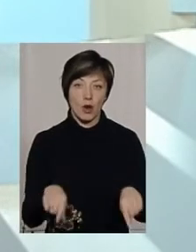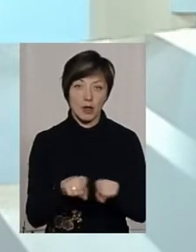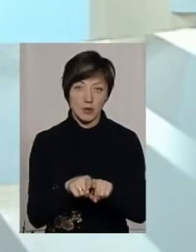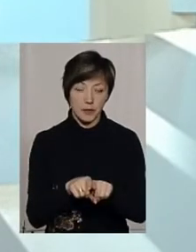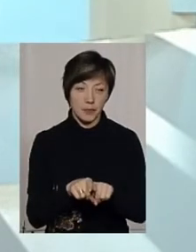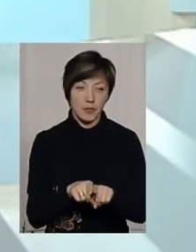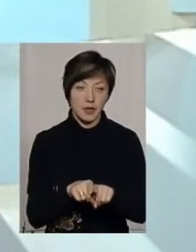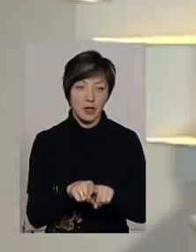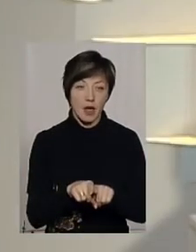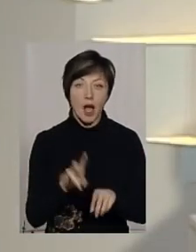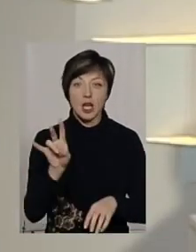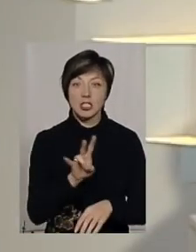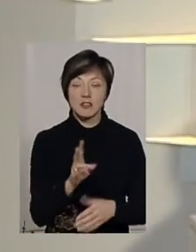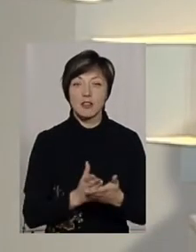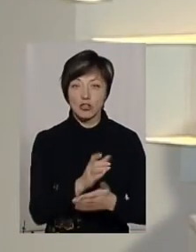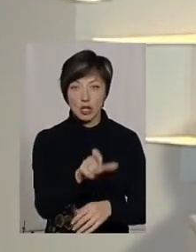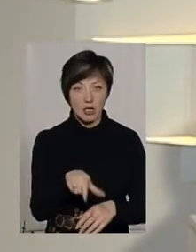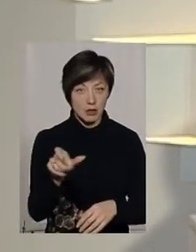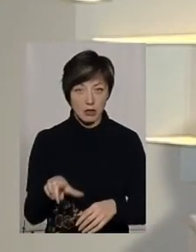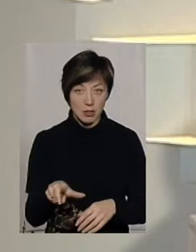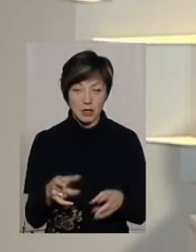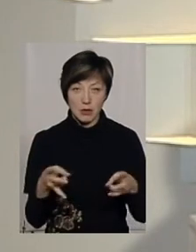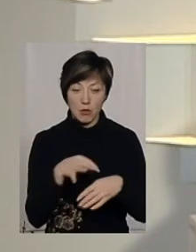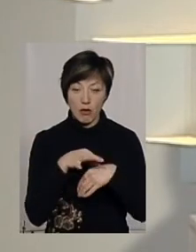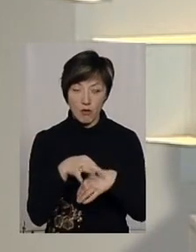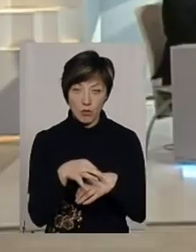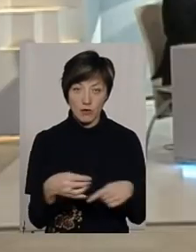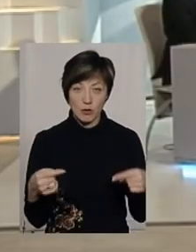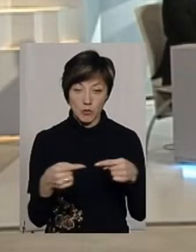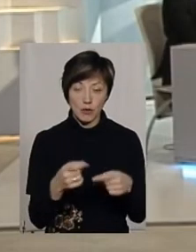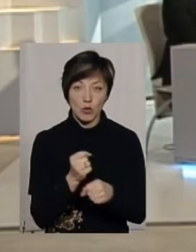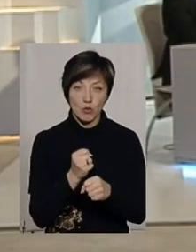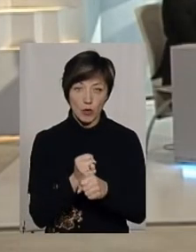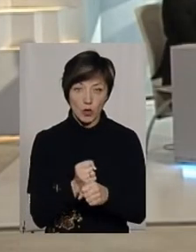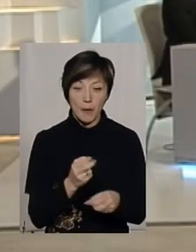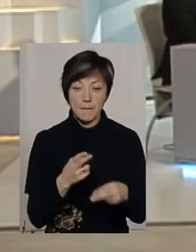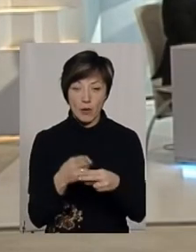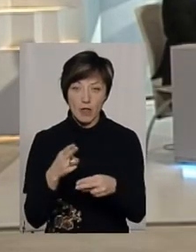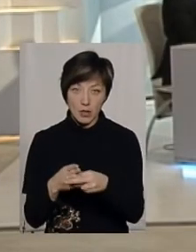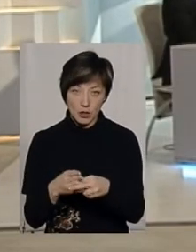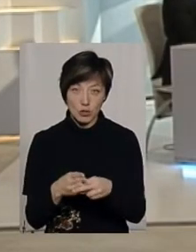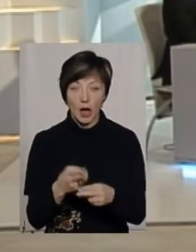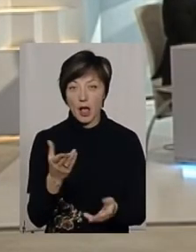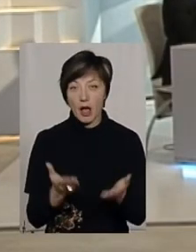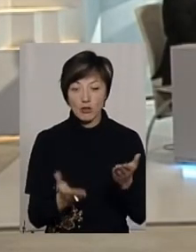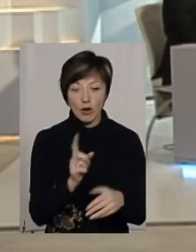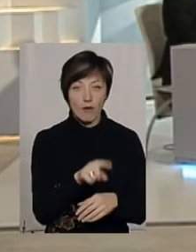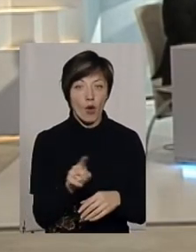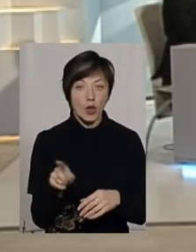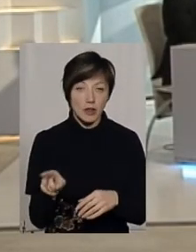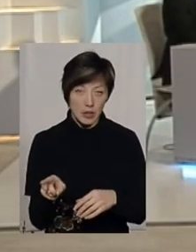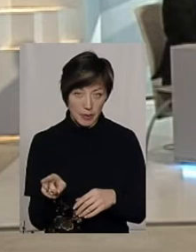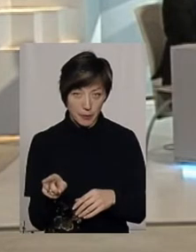органи. Вони... А священники? З священниками треба проводити теж відповідну роботу і профілактичну. А якщо вони,